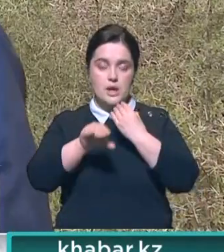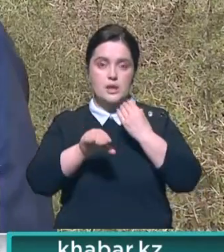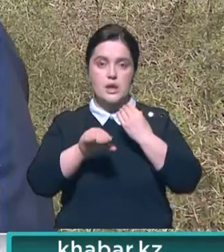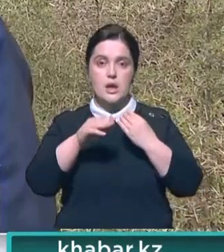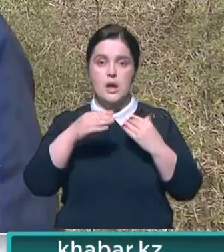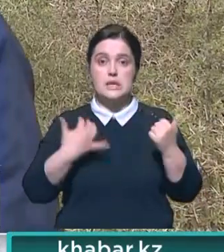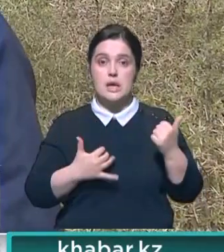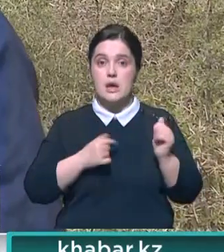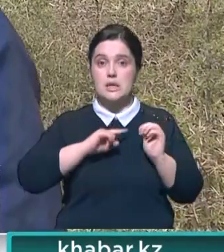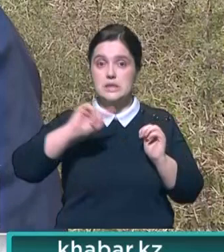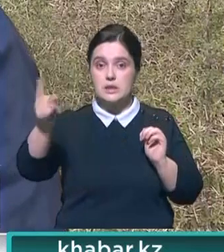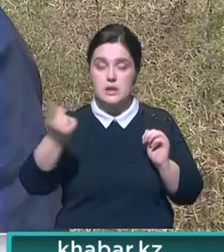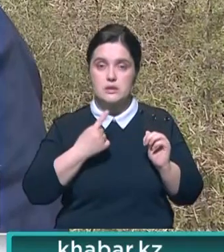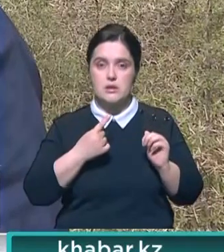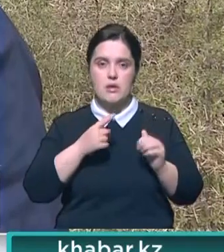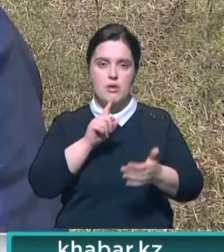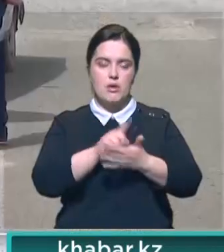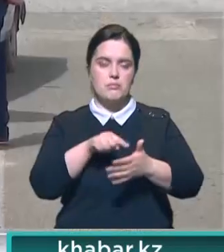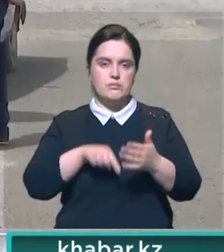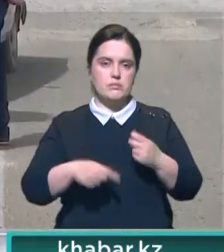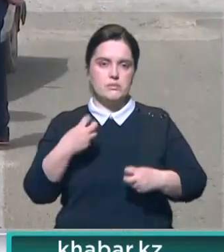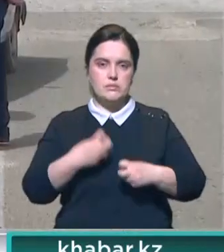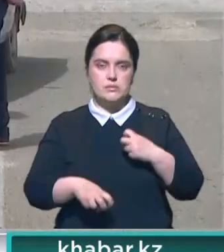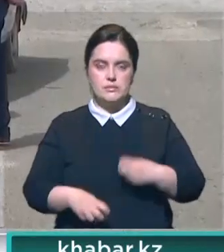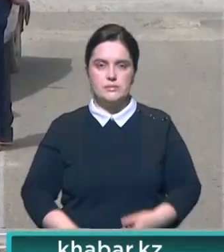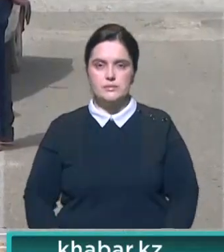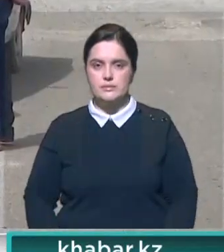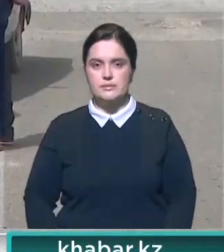съездим, обязательно ходовую делаем.